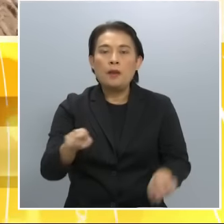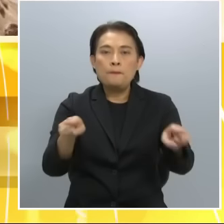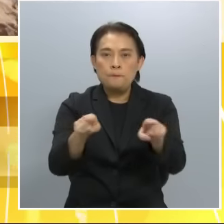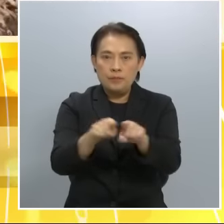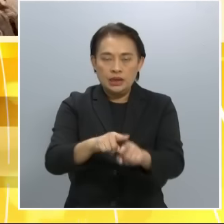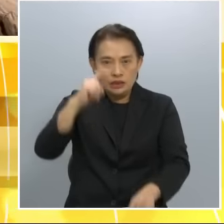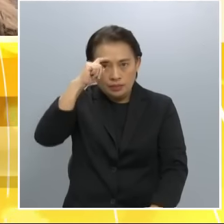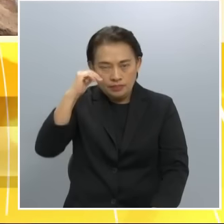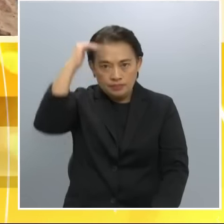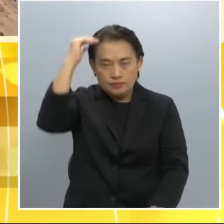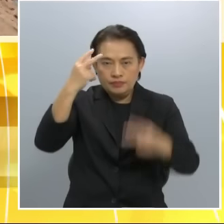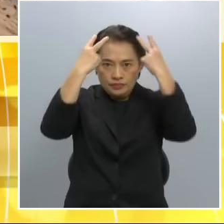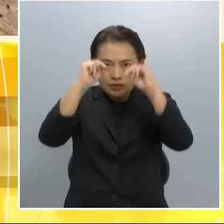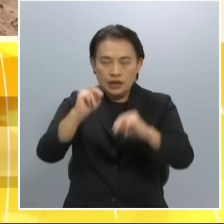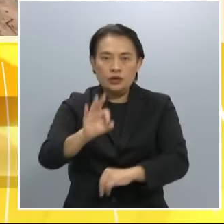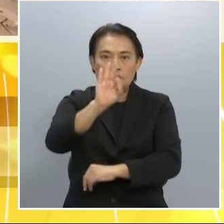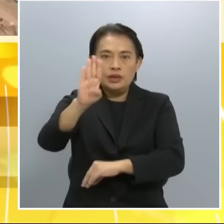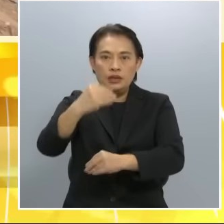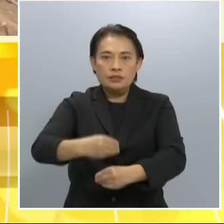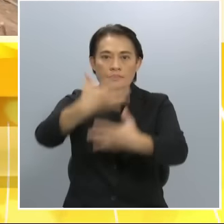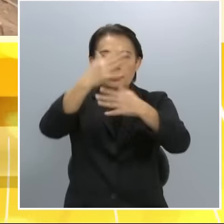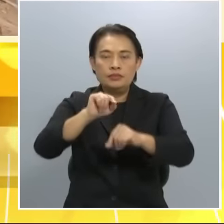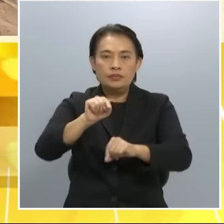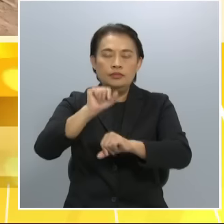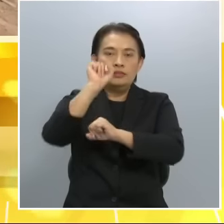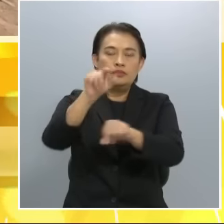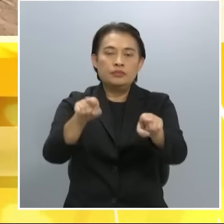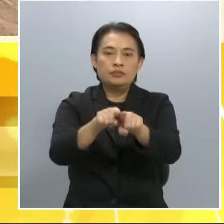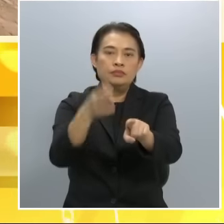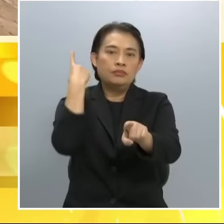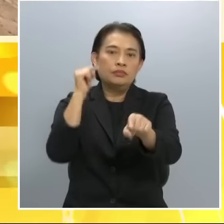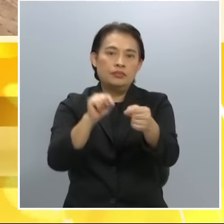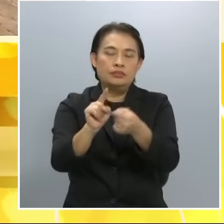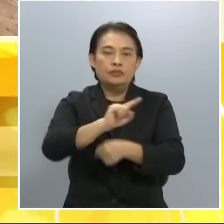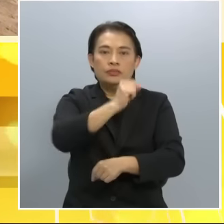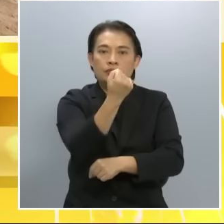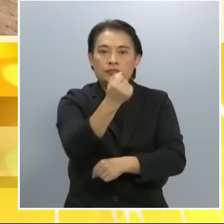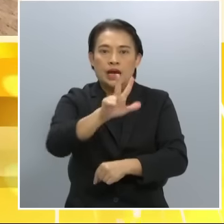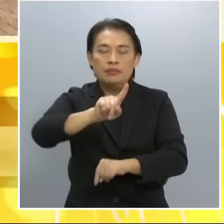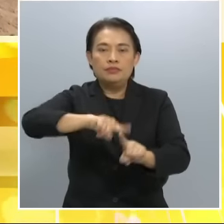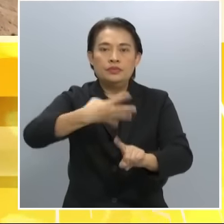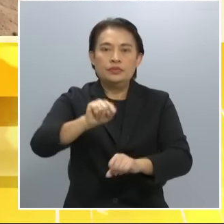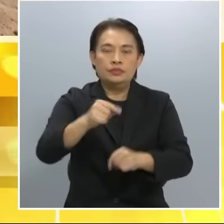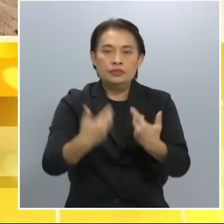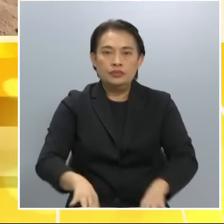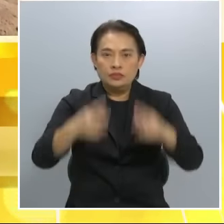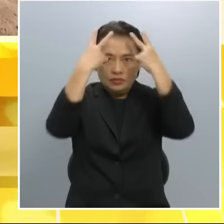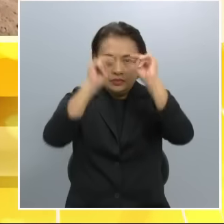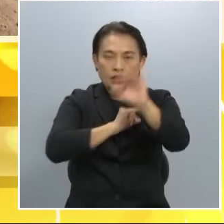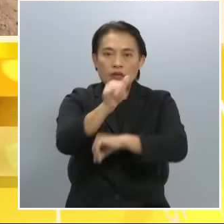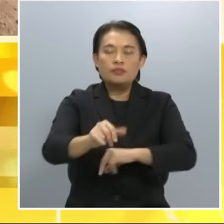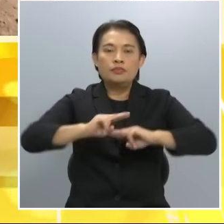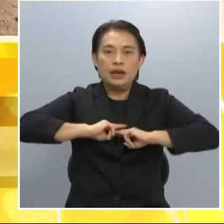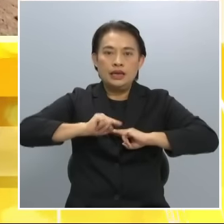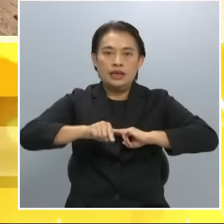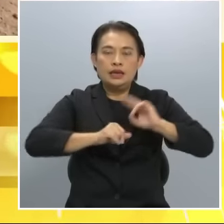นี้ช่วงค่ำว่าหลังการประชุมคณะรัฐมนตรีวันที่23เมษายนนายกรัฐมนตรีจะลงพื้นที่เองเลยนะครับที่อำเภอ